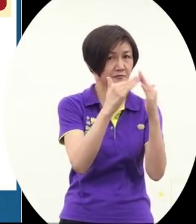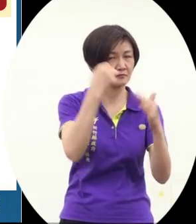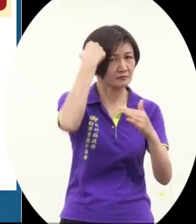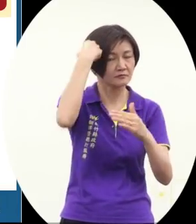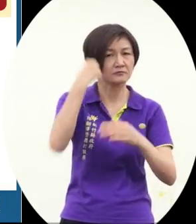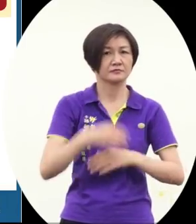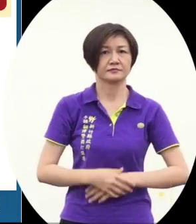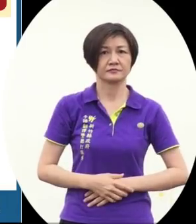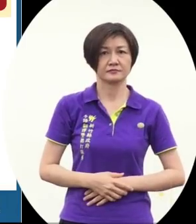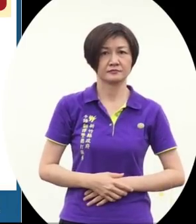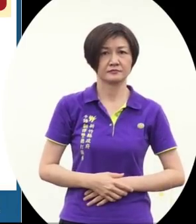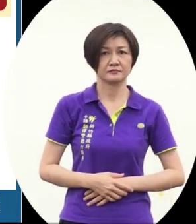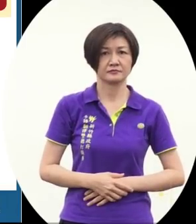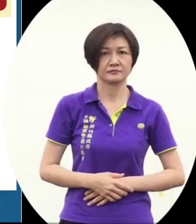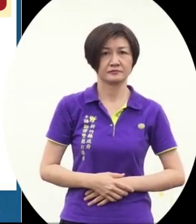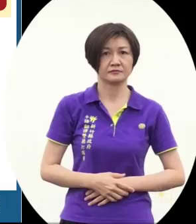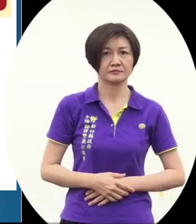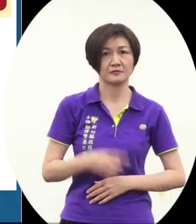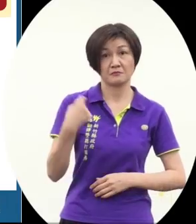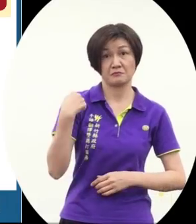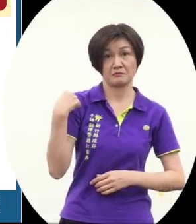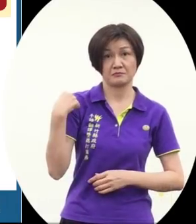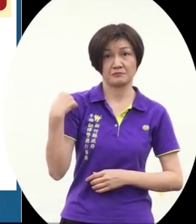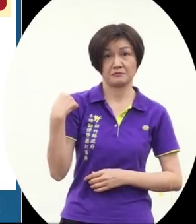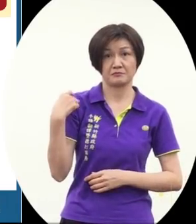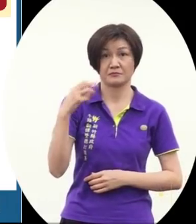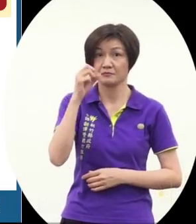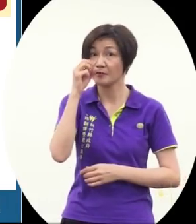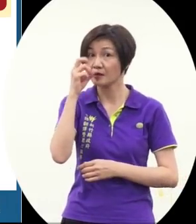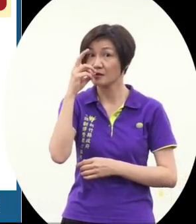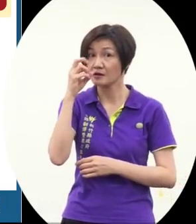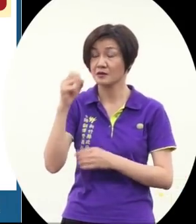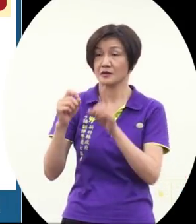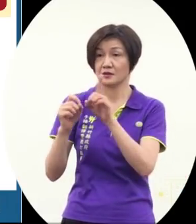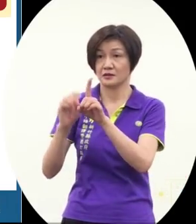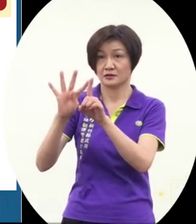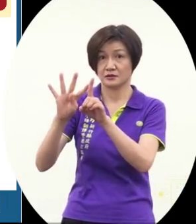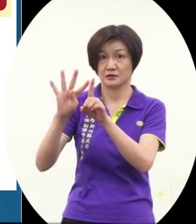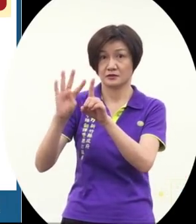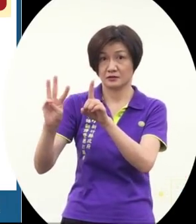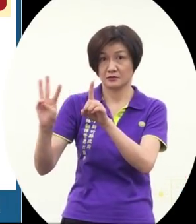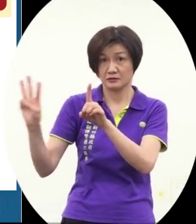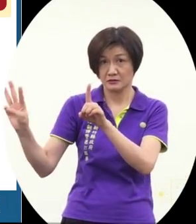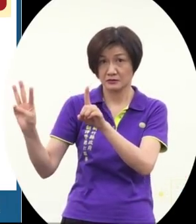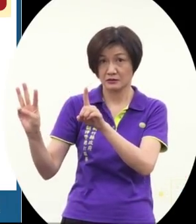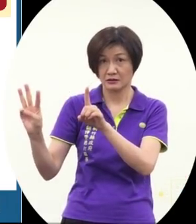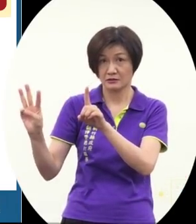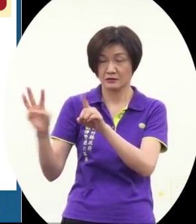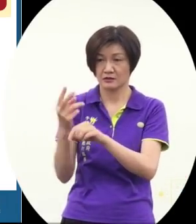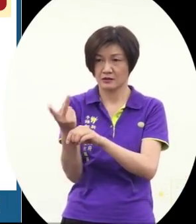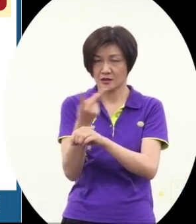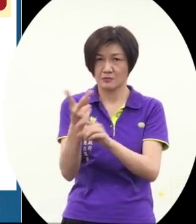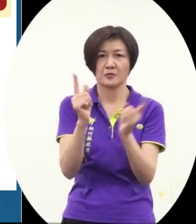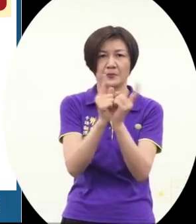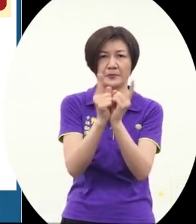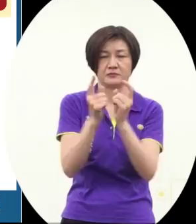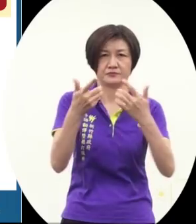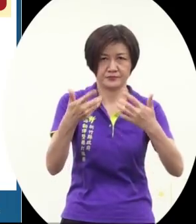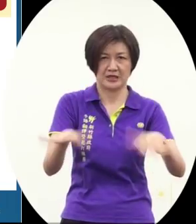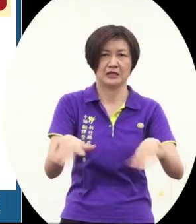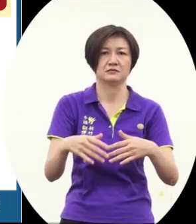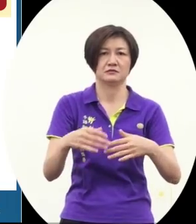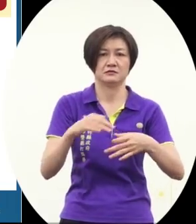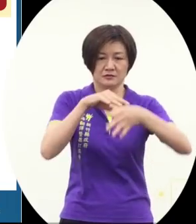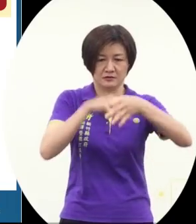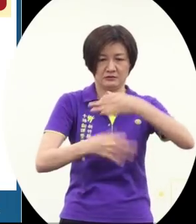是昨天跟宜兰确诊的14333矿业的接触者，我